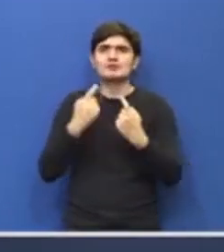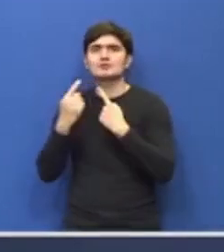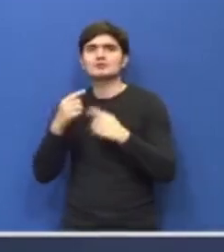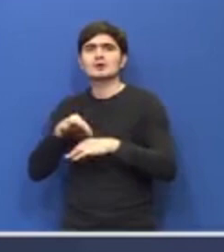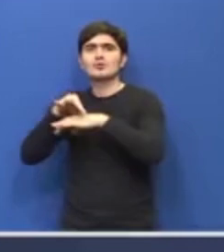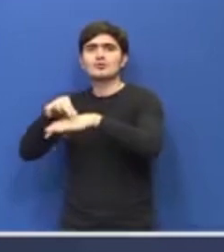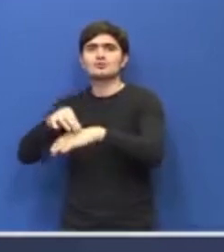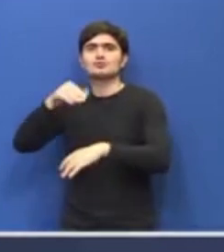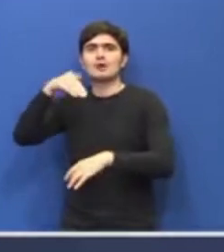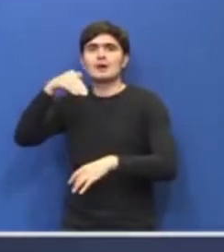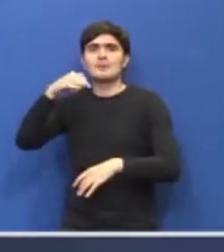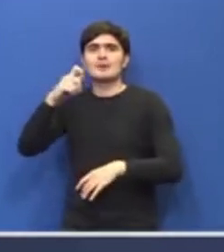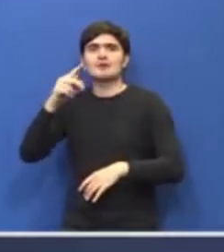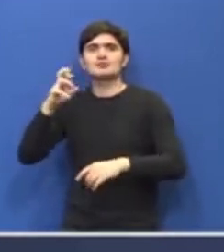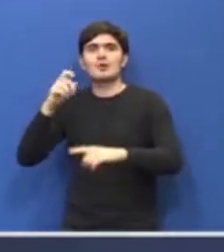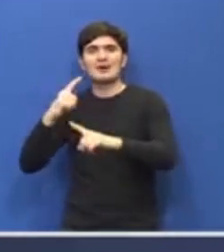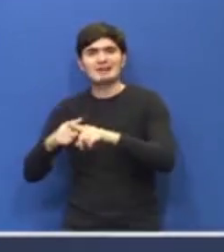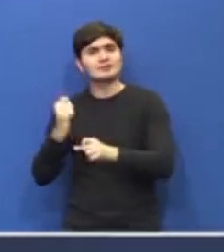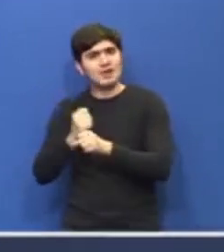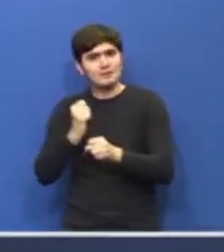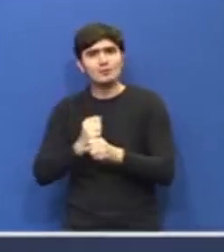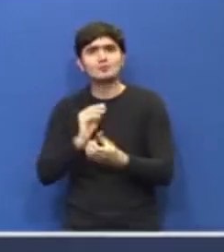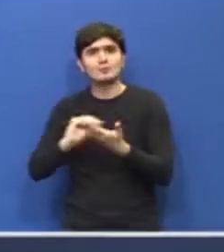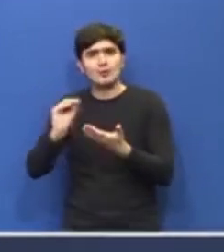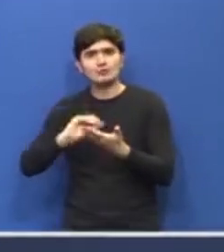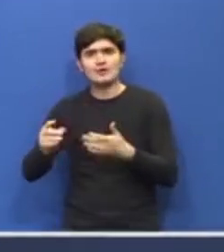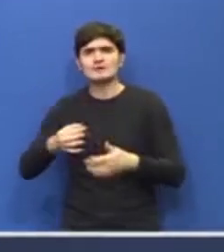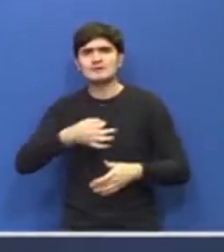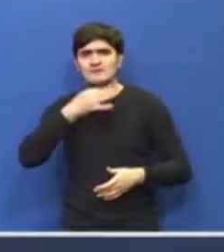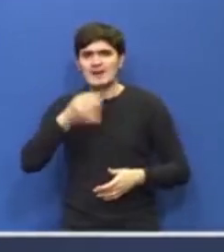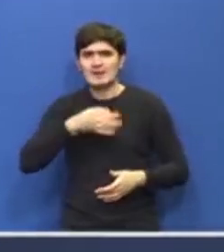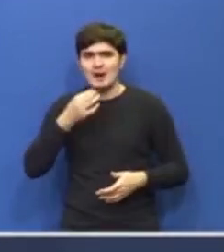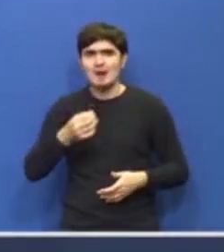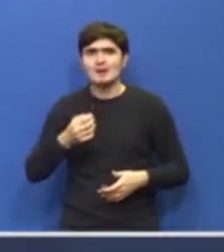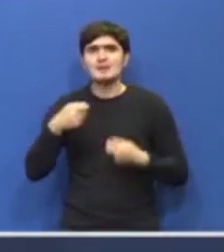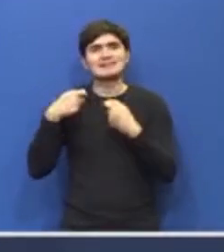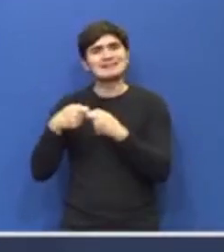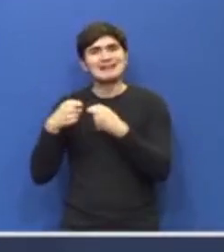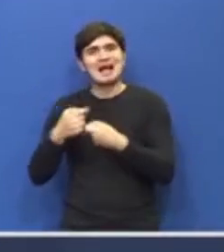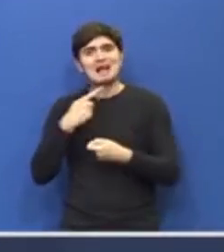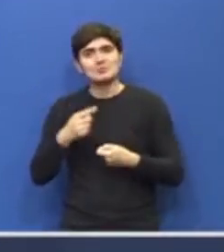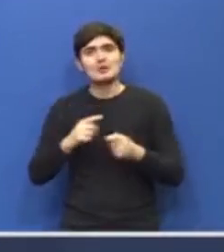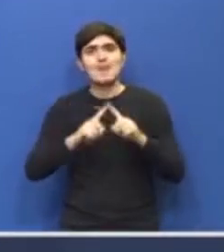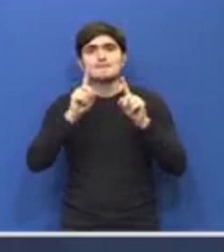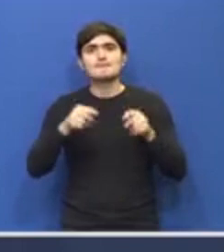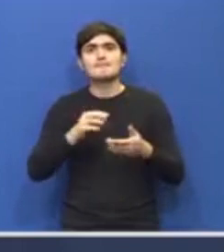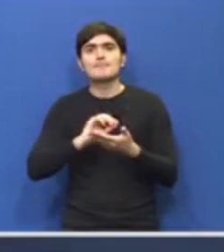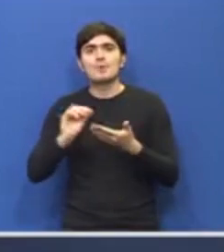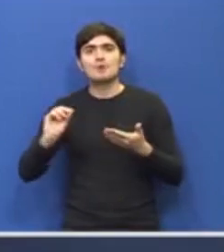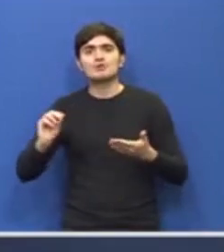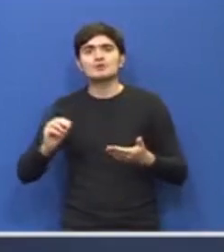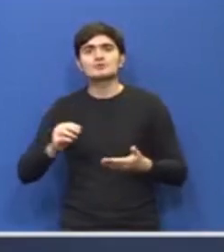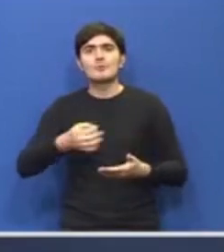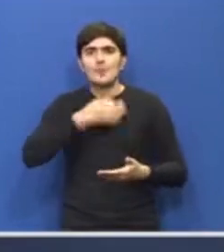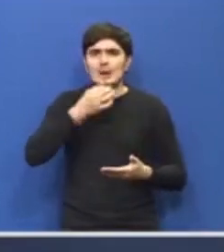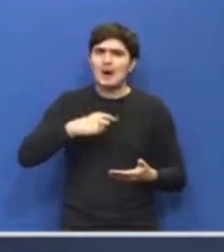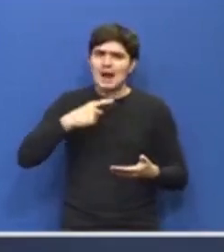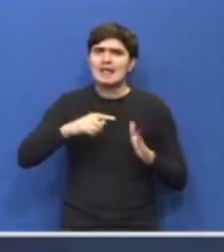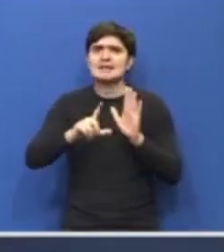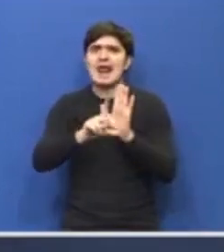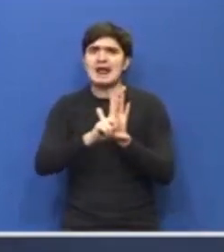conducerea Metrorex, unde s-a încheiat un proces verbal. Sindicaliștii spun că acel verbal prezentat de ei este legal,